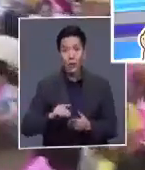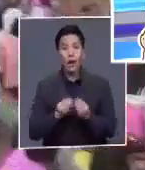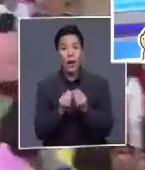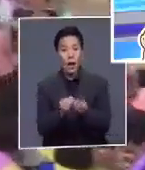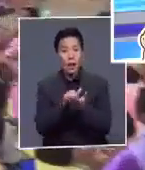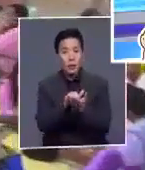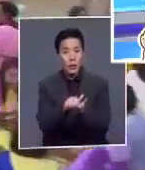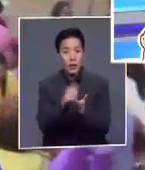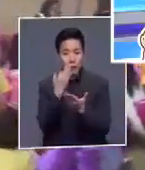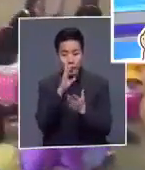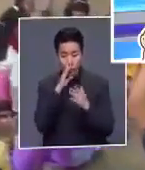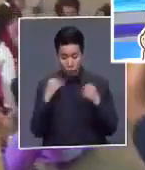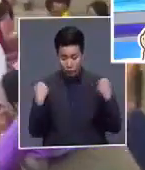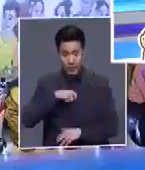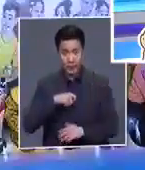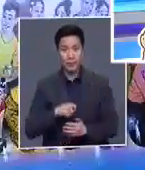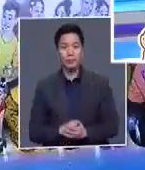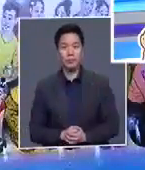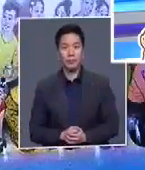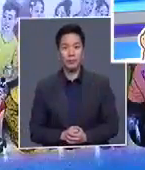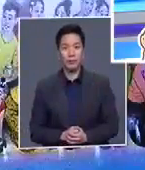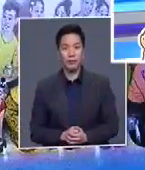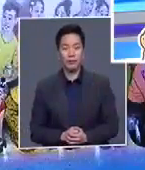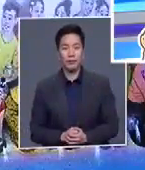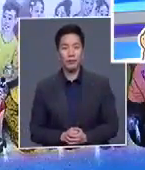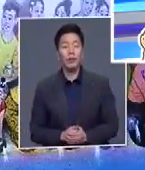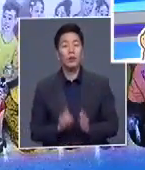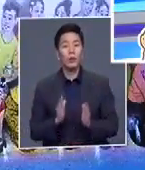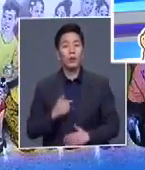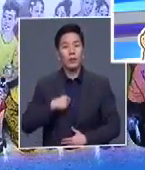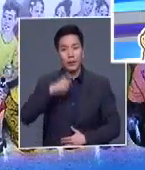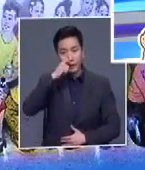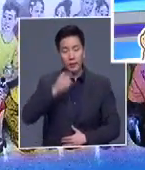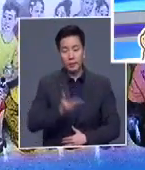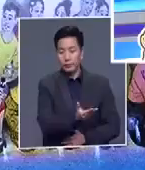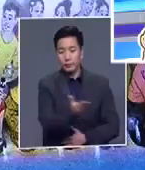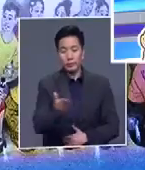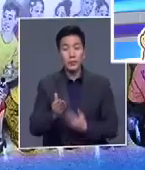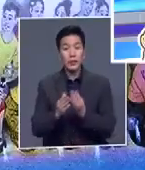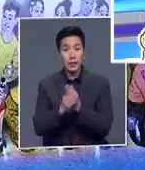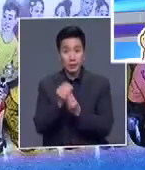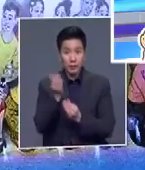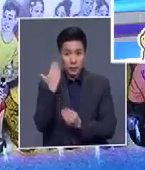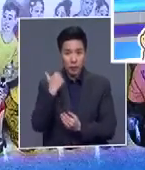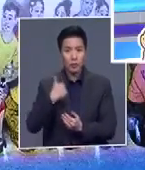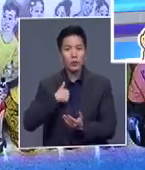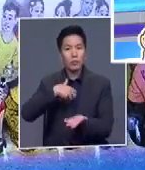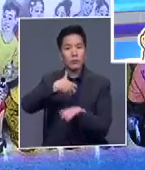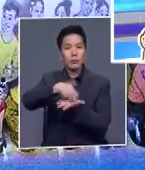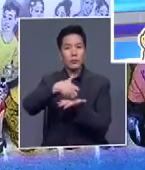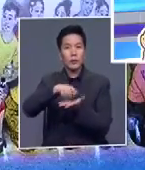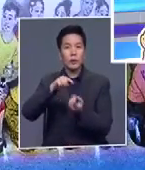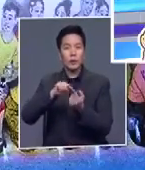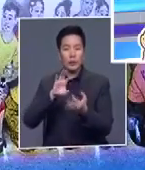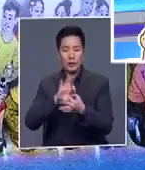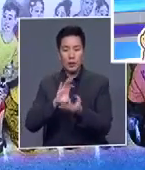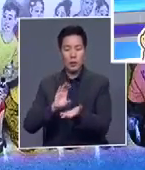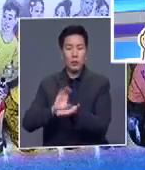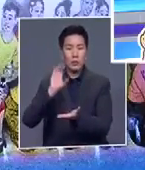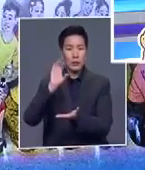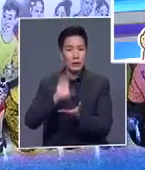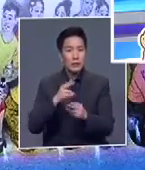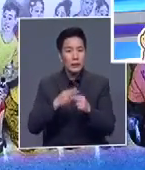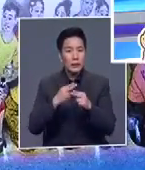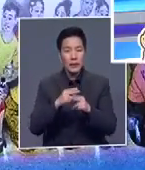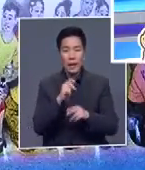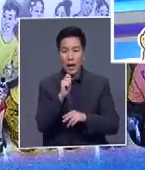ะครับส่วนนักท่องเที่ยวเองการปฏิบัติตัวณแหล่งท่องเที่ยวต่างๆในเรื่องของทางประวัติศาสตร์โบราณสถานต่างๆรวมไปถึงนำโบราณวัตถุต่างๆ